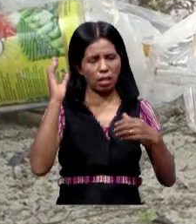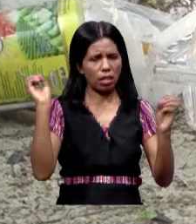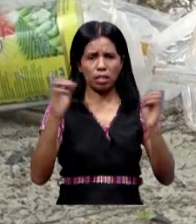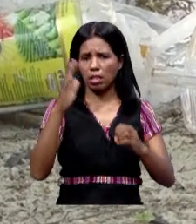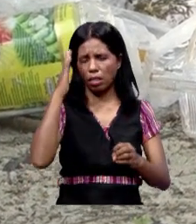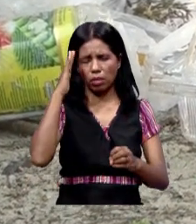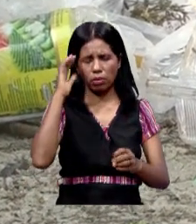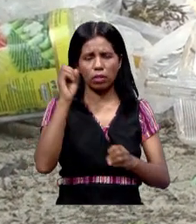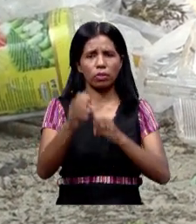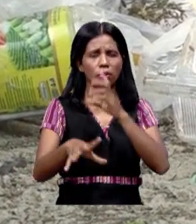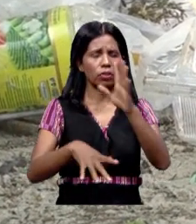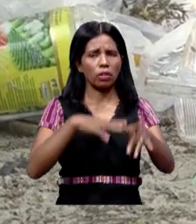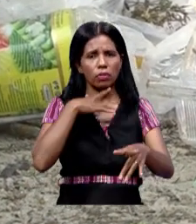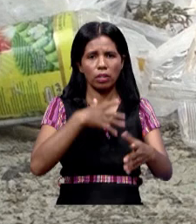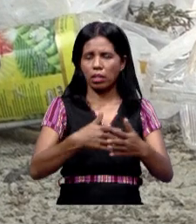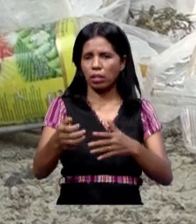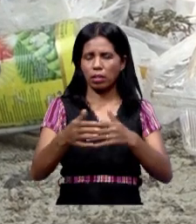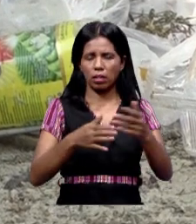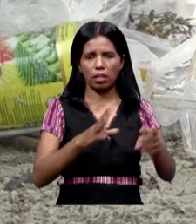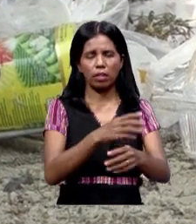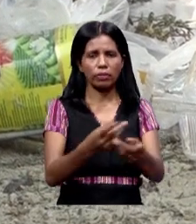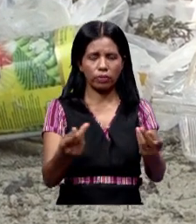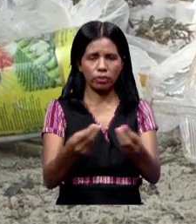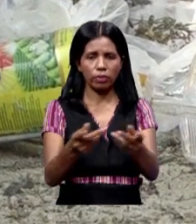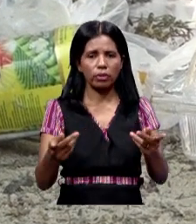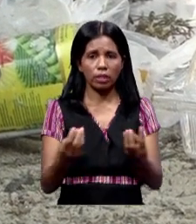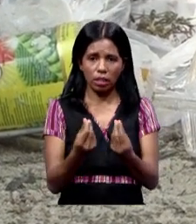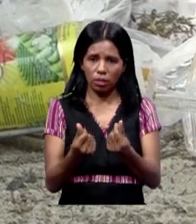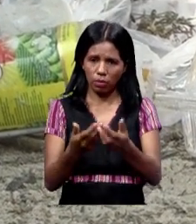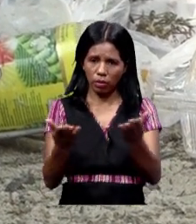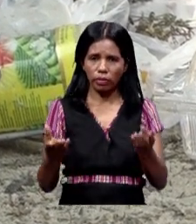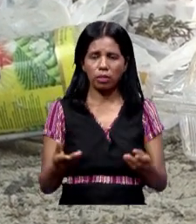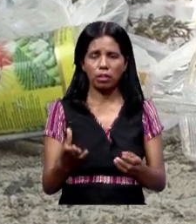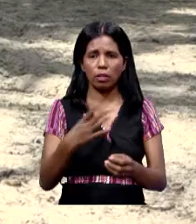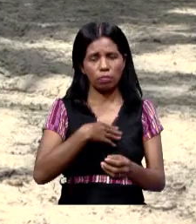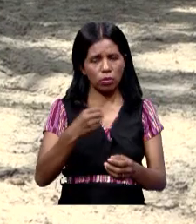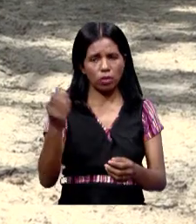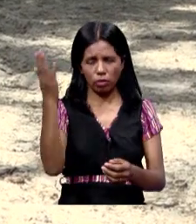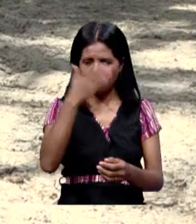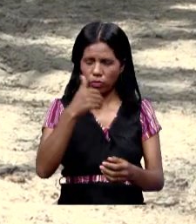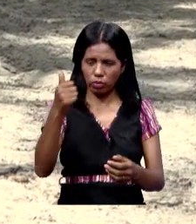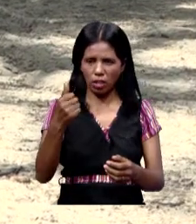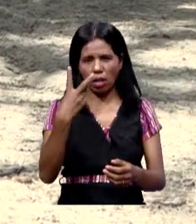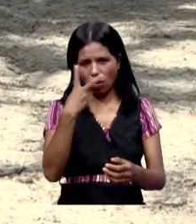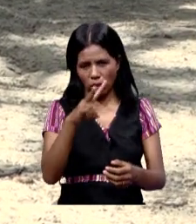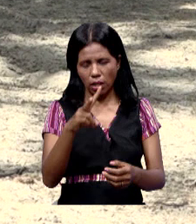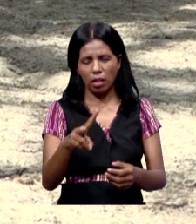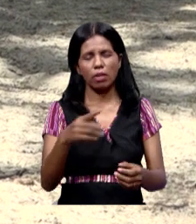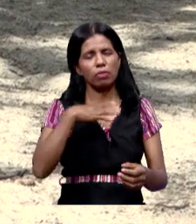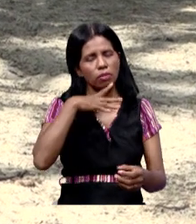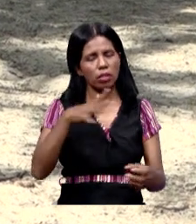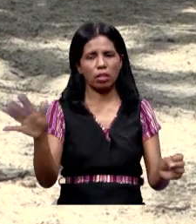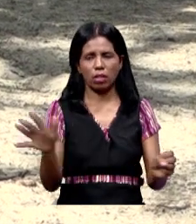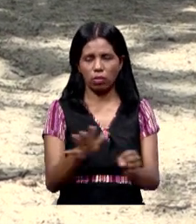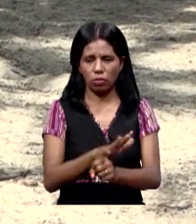lisu arbiru iha tasi ibun rahinek muting ne bena bilan furak nak filak tiha balisu ne bena klekar na kono iha